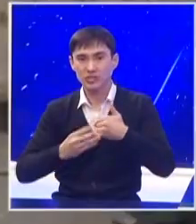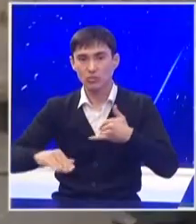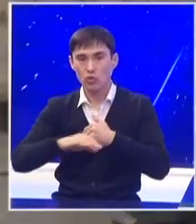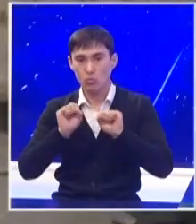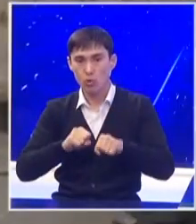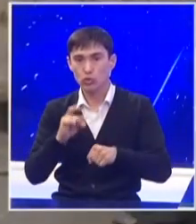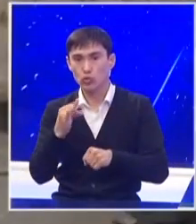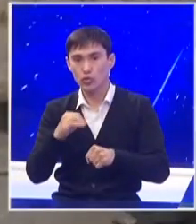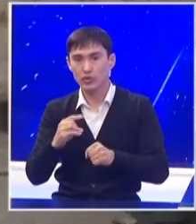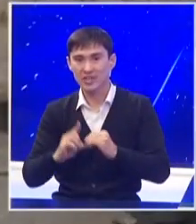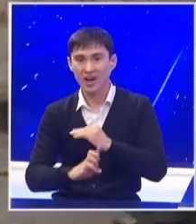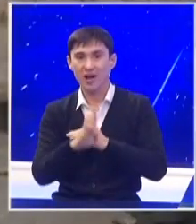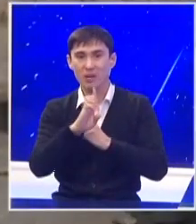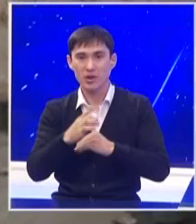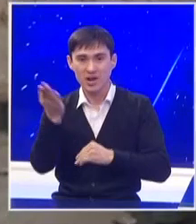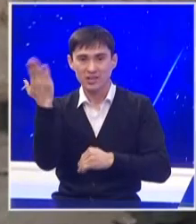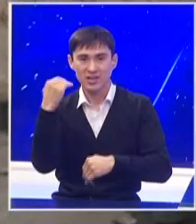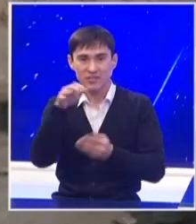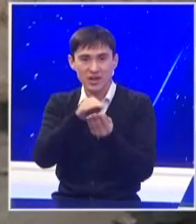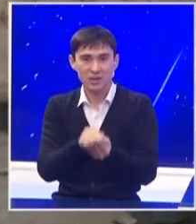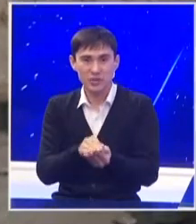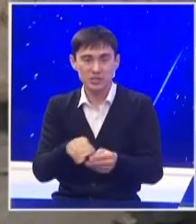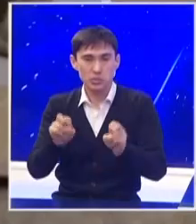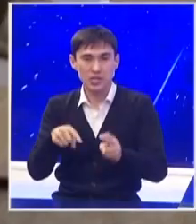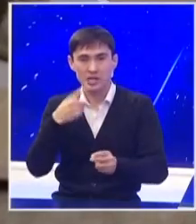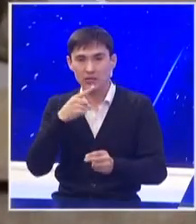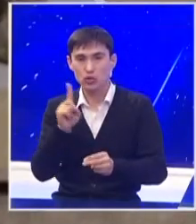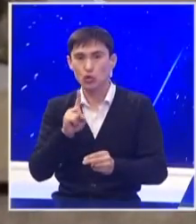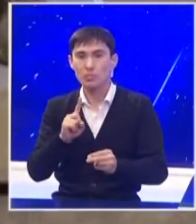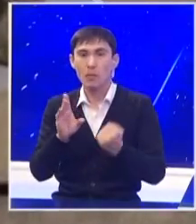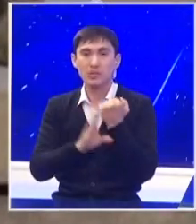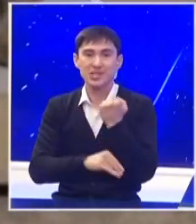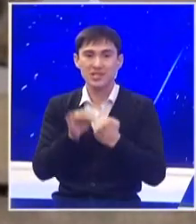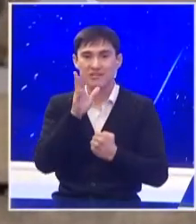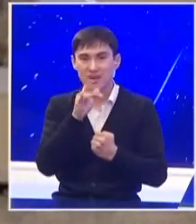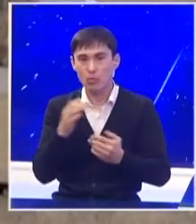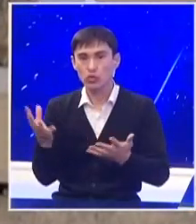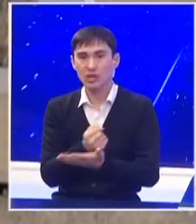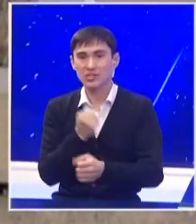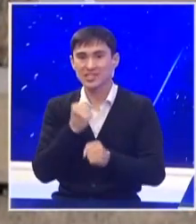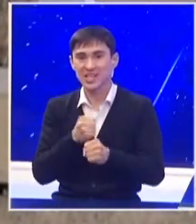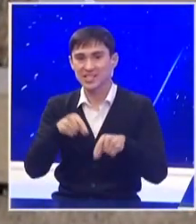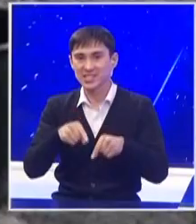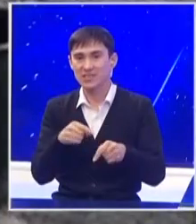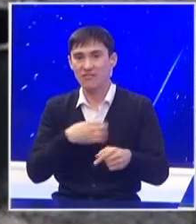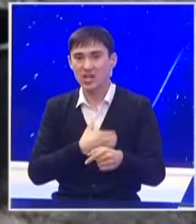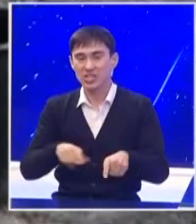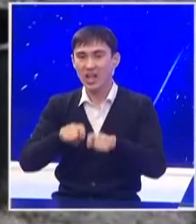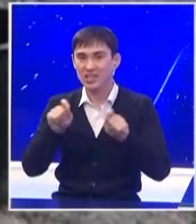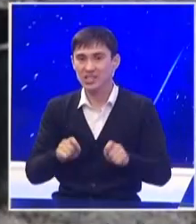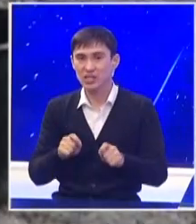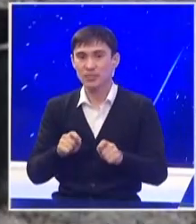находиться руины храма, а также древняя гробница. Специалисты отмечают, что за последнее время им удалось сделать здесь ряд важных